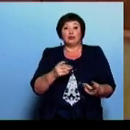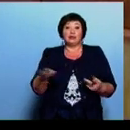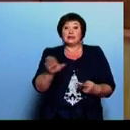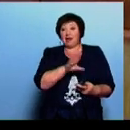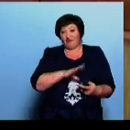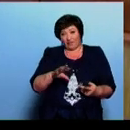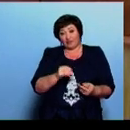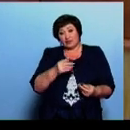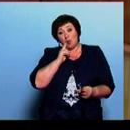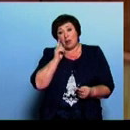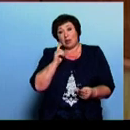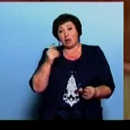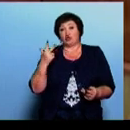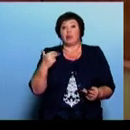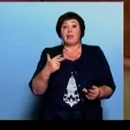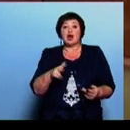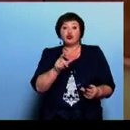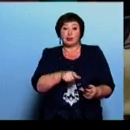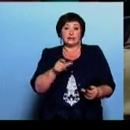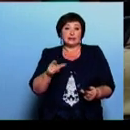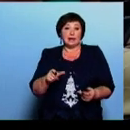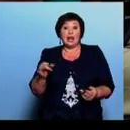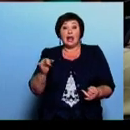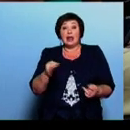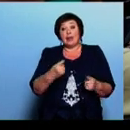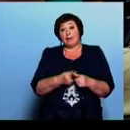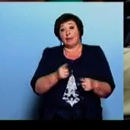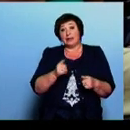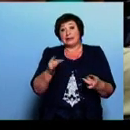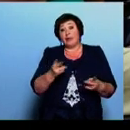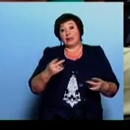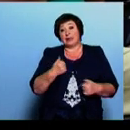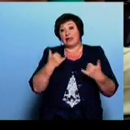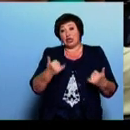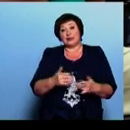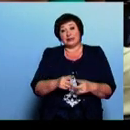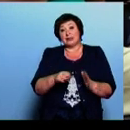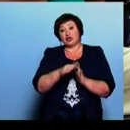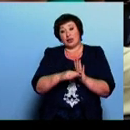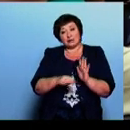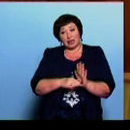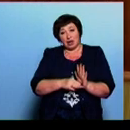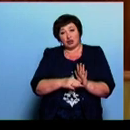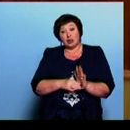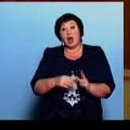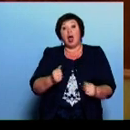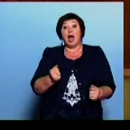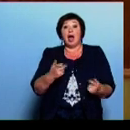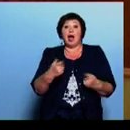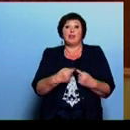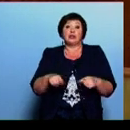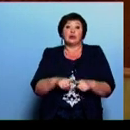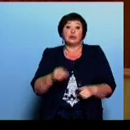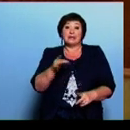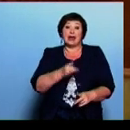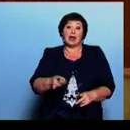социальные проекты. Напомню, глава Удмуртии Александр Бричалов призвал активнее привлекать на реализацию социальных инициатив гранты. Пока в лидерах Игринский район,